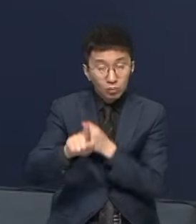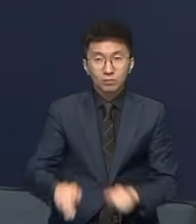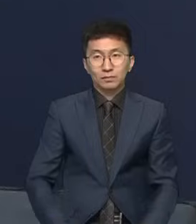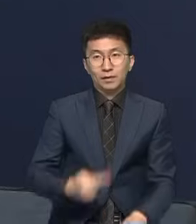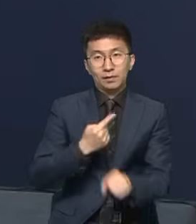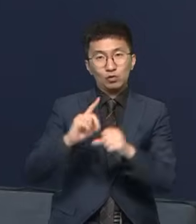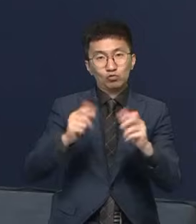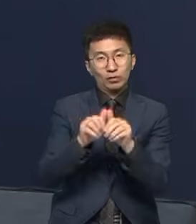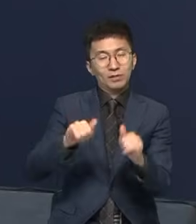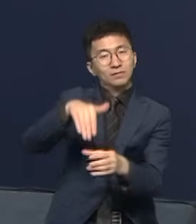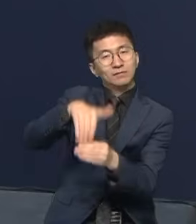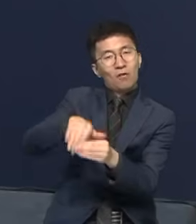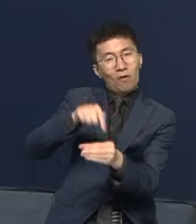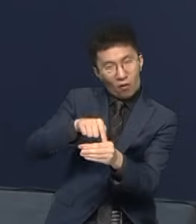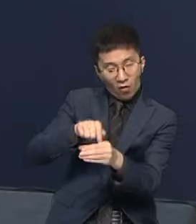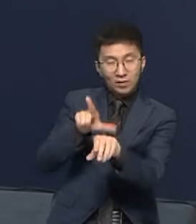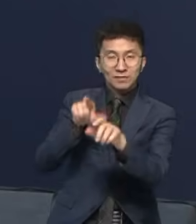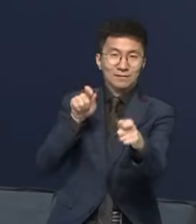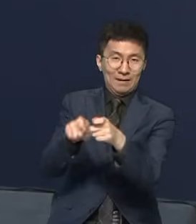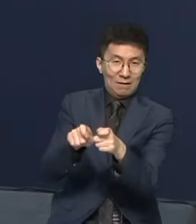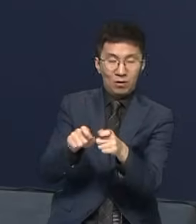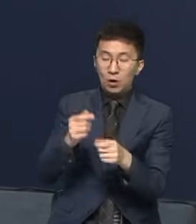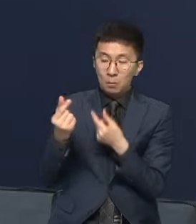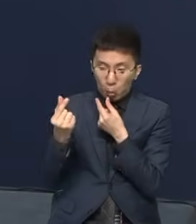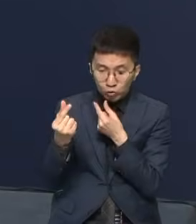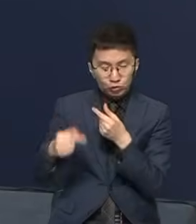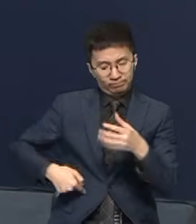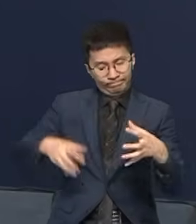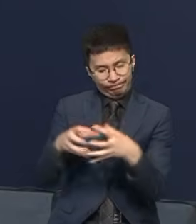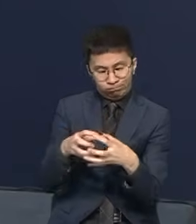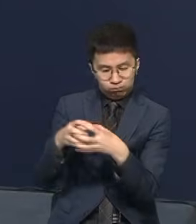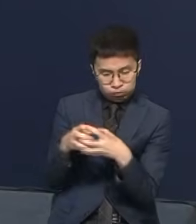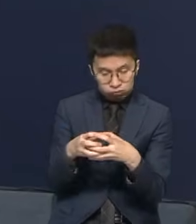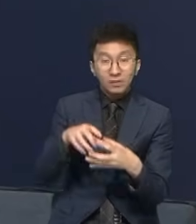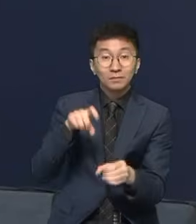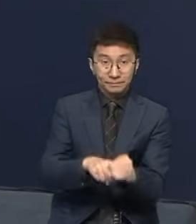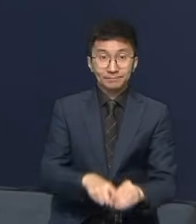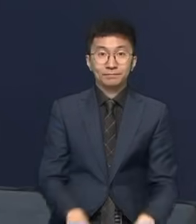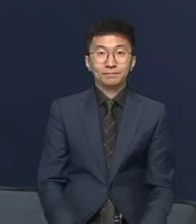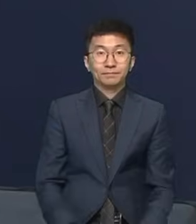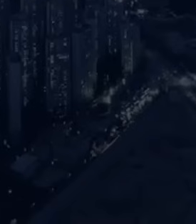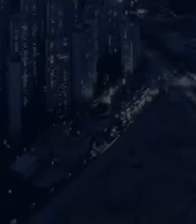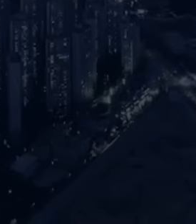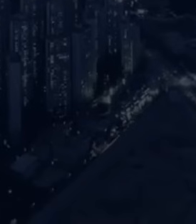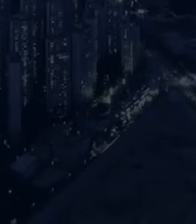총선을 앞두고 보수층 결집을 시도한 걸로 해석됩니다. SBS 김기태입니다.